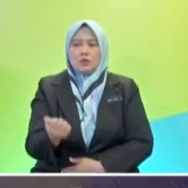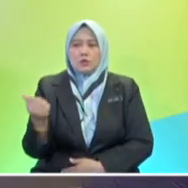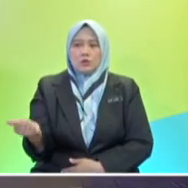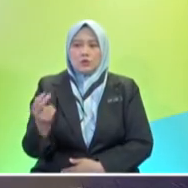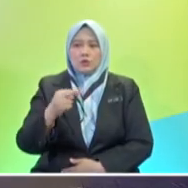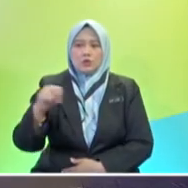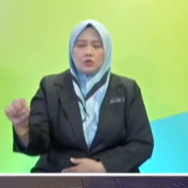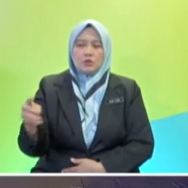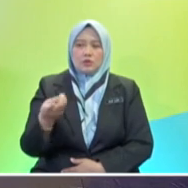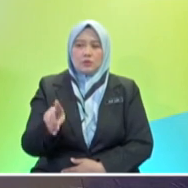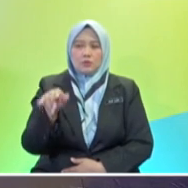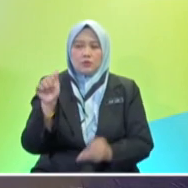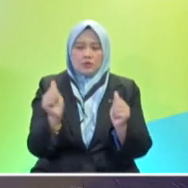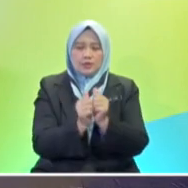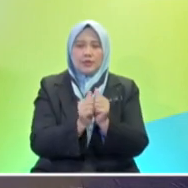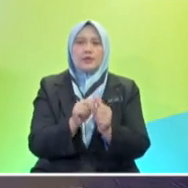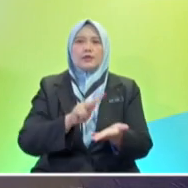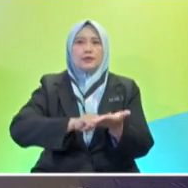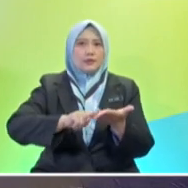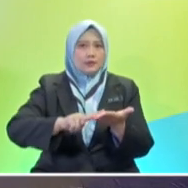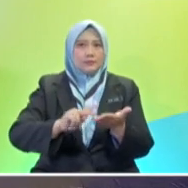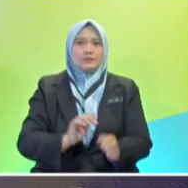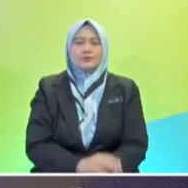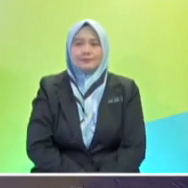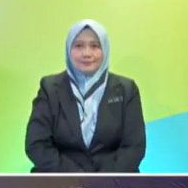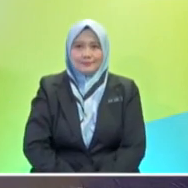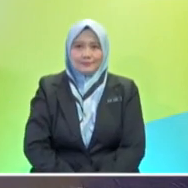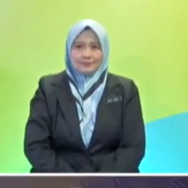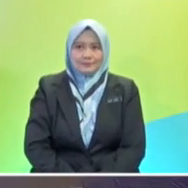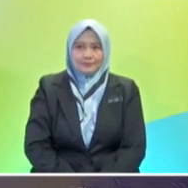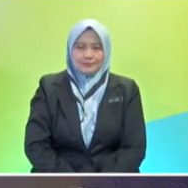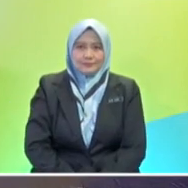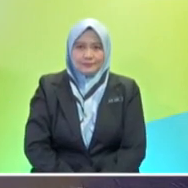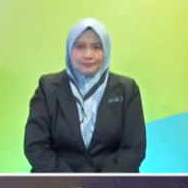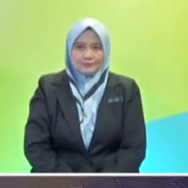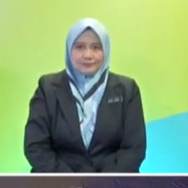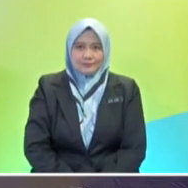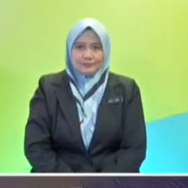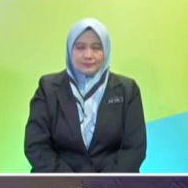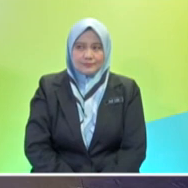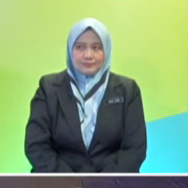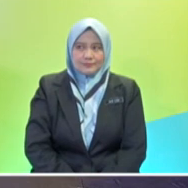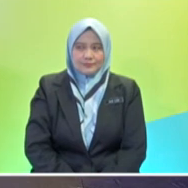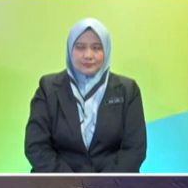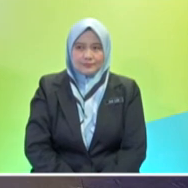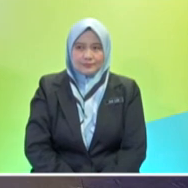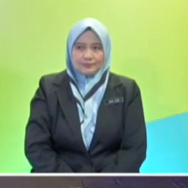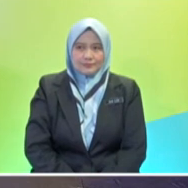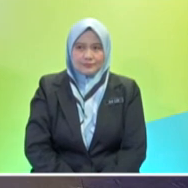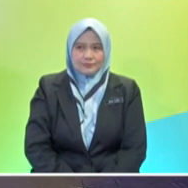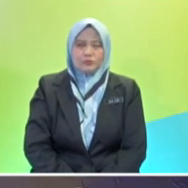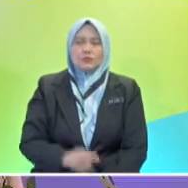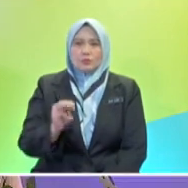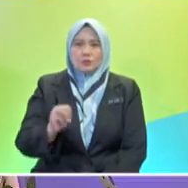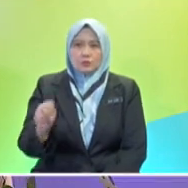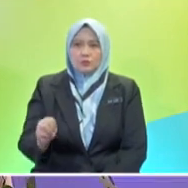Bagus. Baiklah, simpan barangan kaca dalam almari berkunci dan susun atur peralatan dapur dengan kemas.